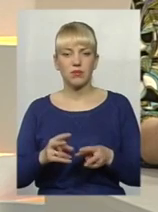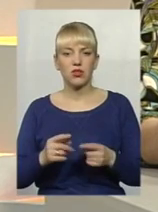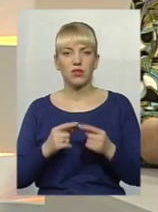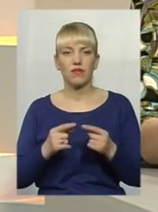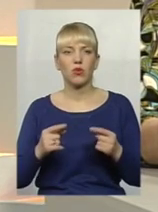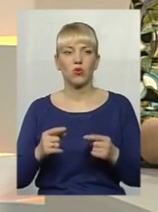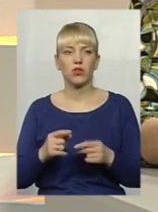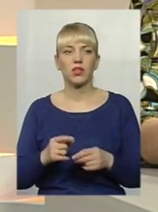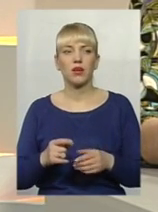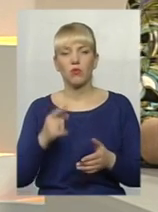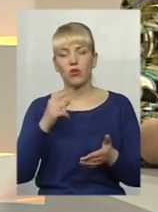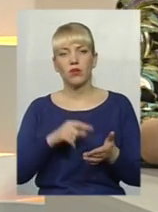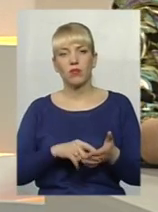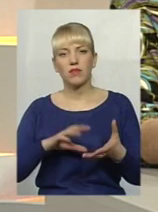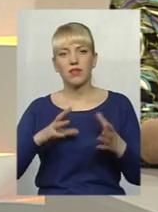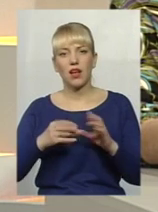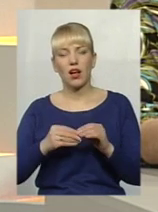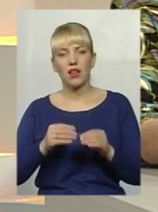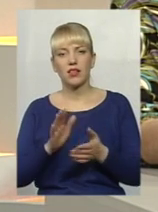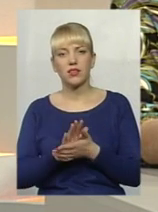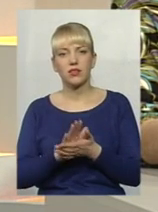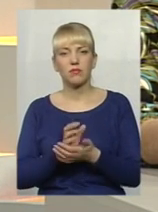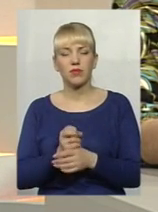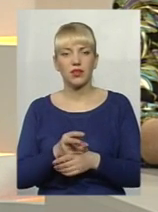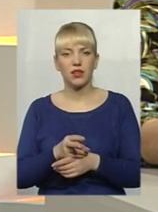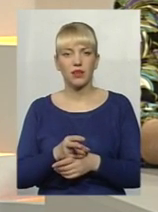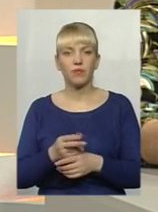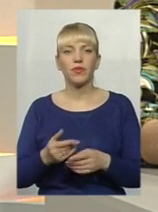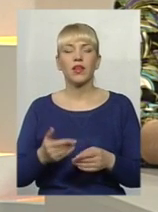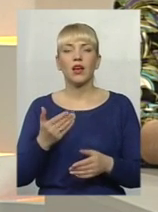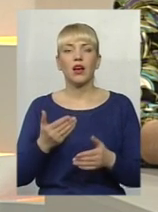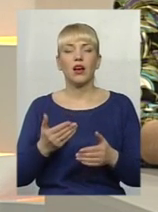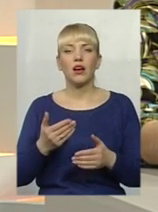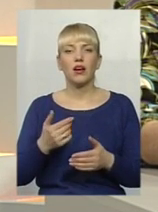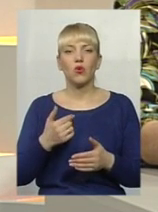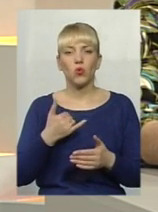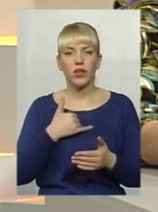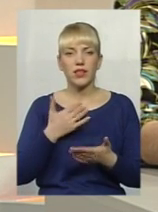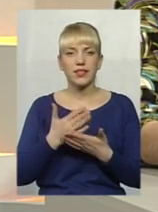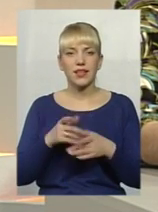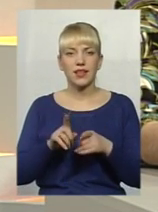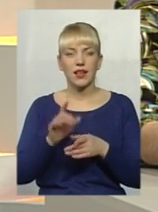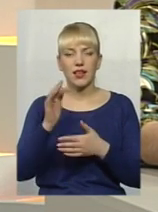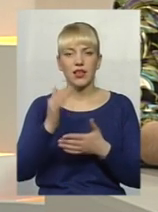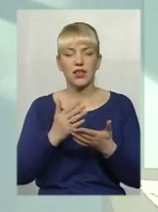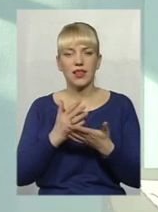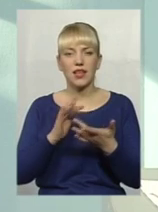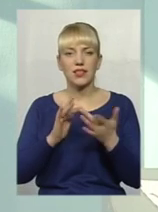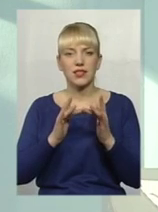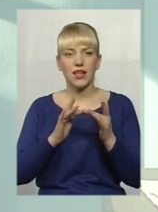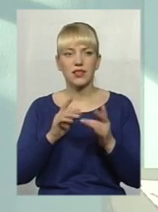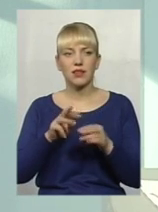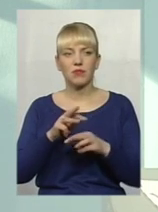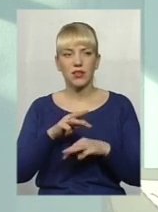в загальний смітник. Реєстр такий є, його можна побачити на сайті, як я говорила, на сайті міністерства розміщено весь